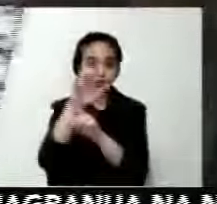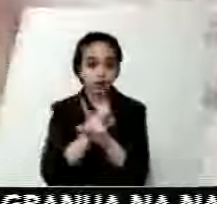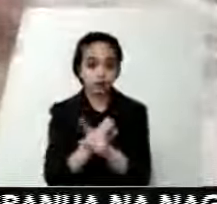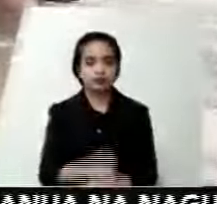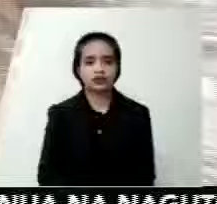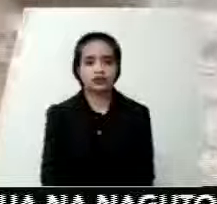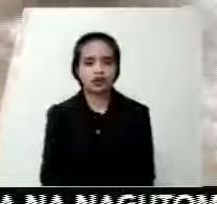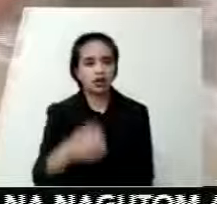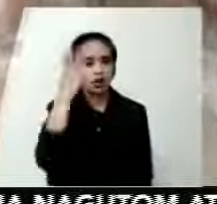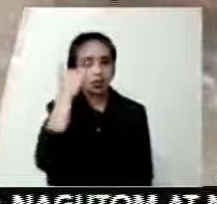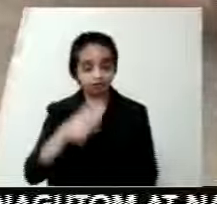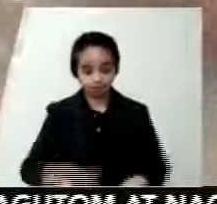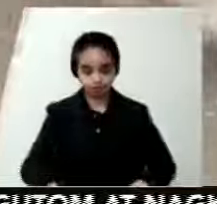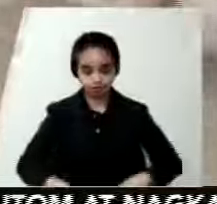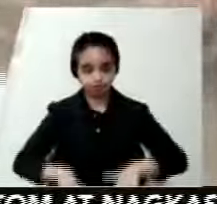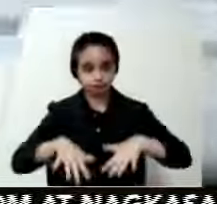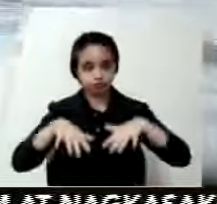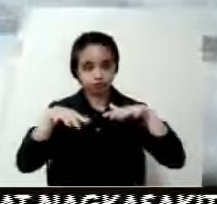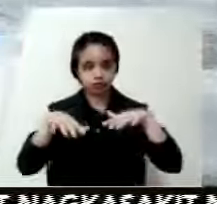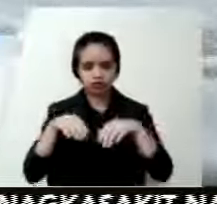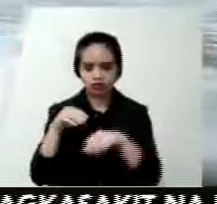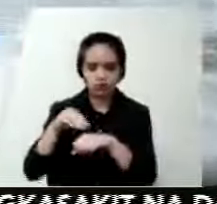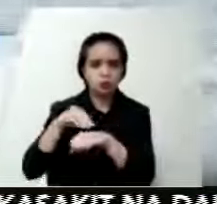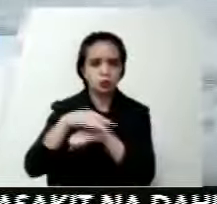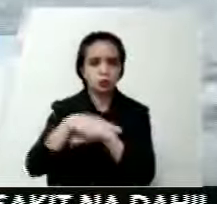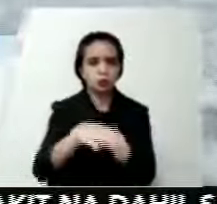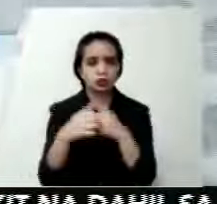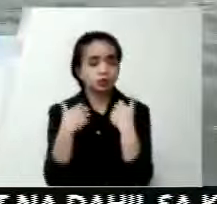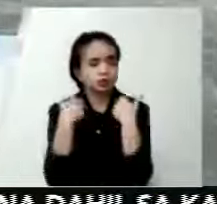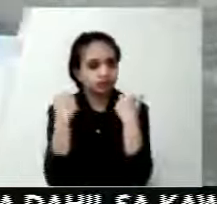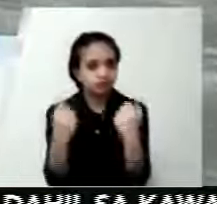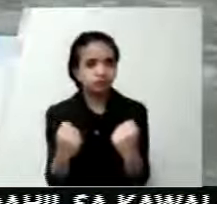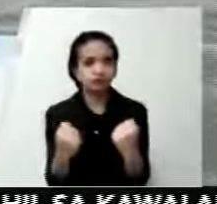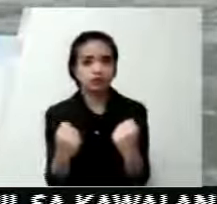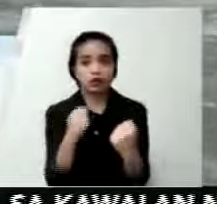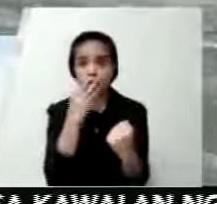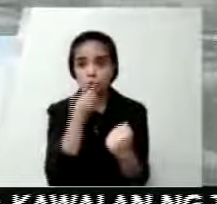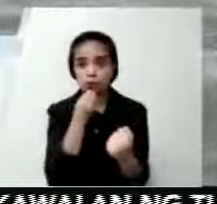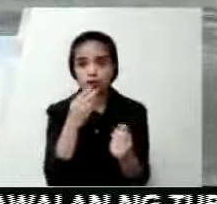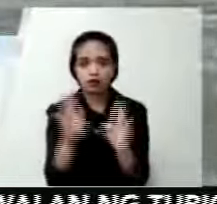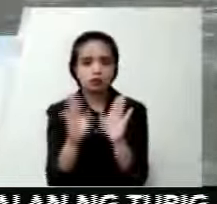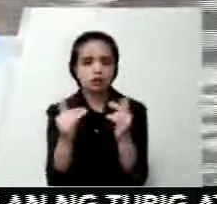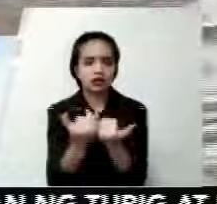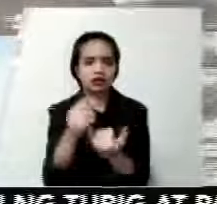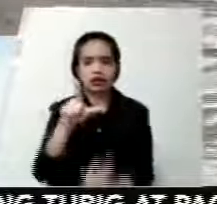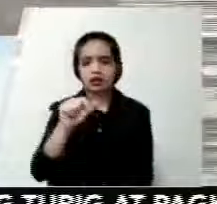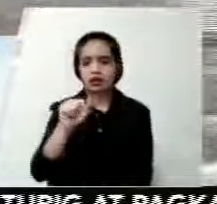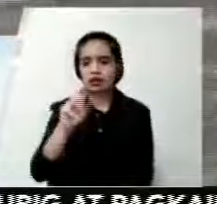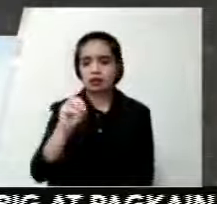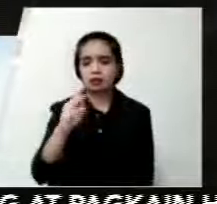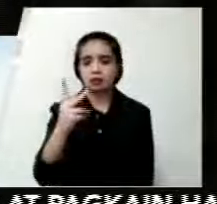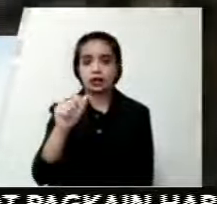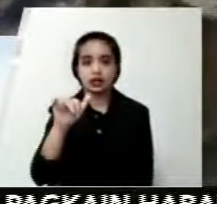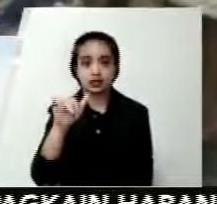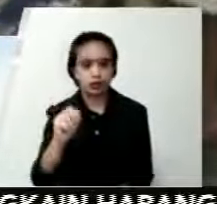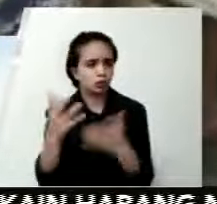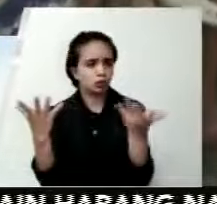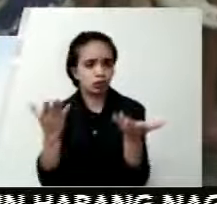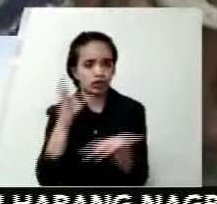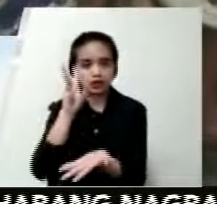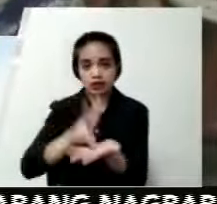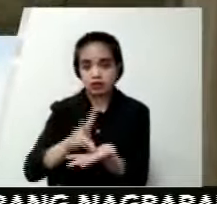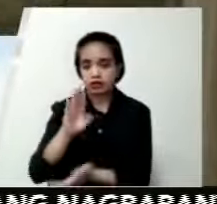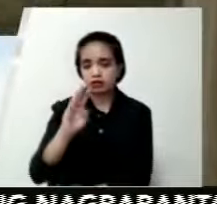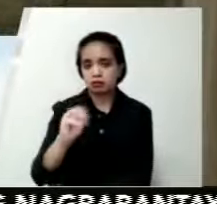pagbaha, apektado rin ang kalusugan ng mga taga-barangay Lambakin, Marilao sa Bulacan. Ang ilan